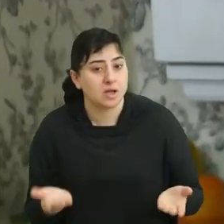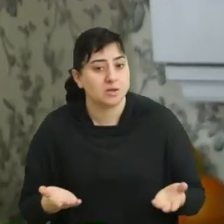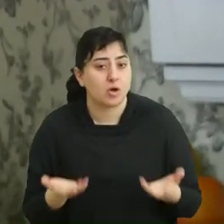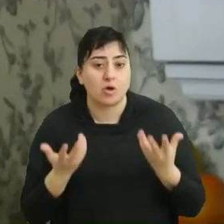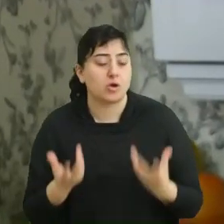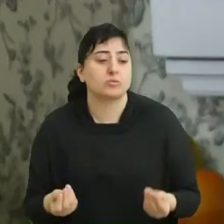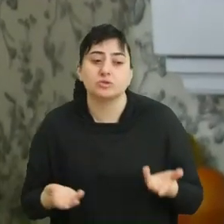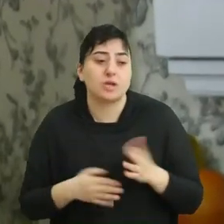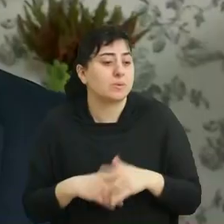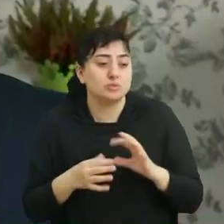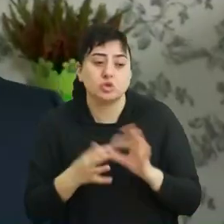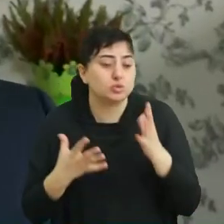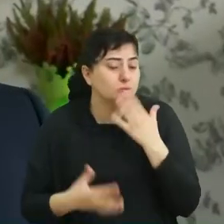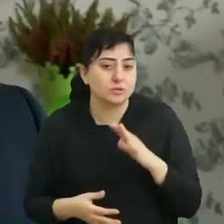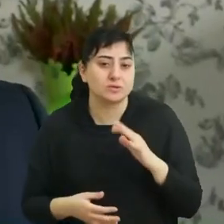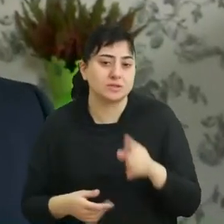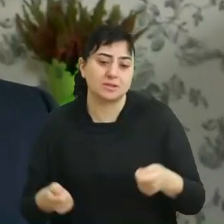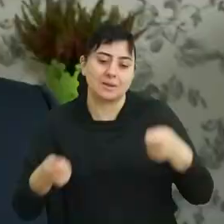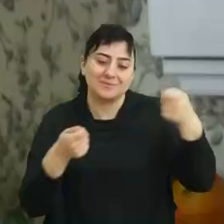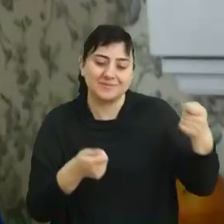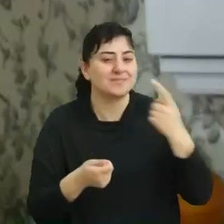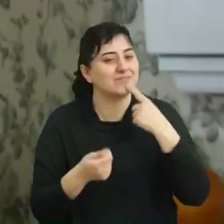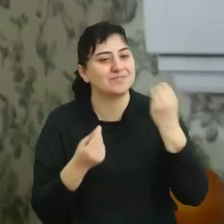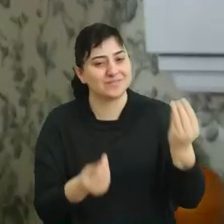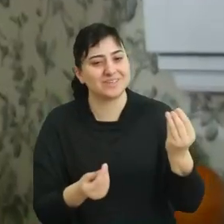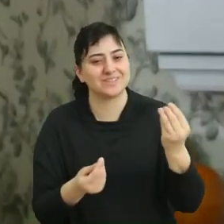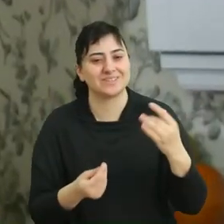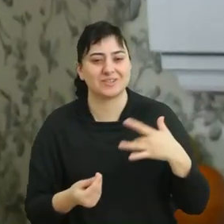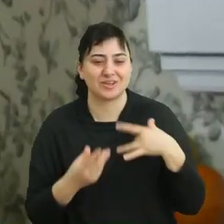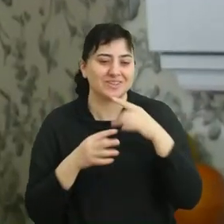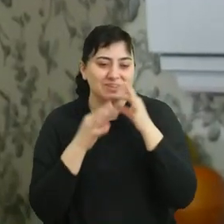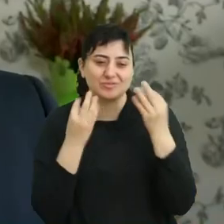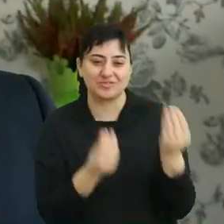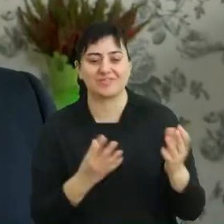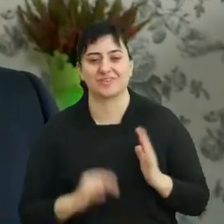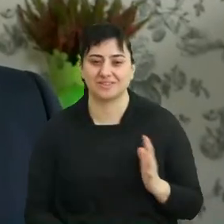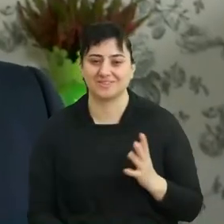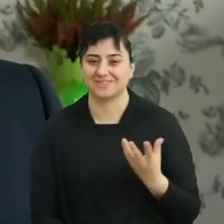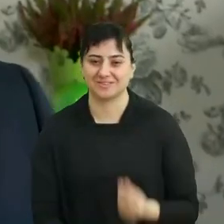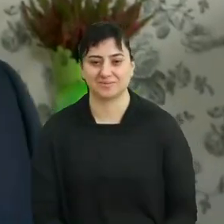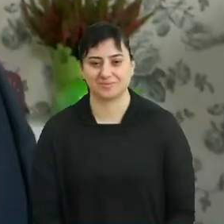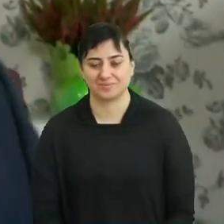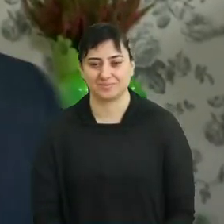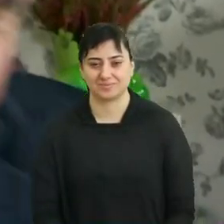Ya olmuş da ölmüşe çare yok. Sen bu tepsiyi götür şimdi. Onların gönlünü alırsın o zaman. Tamam.